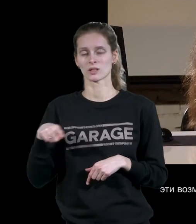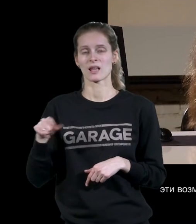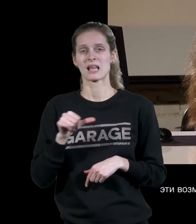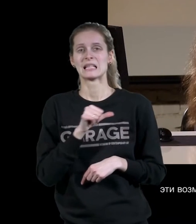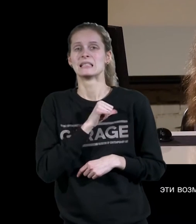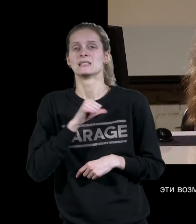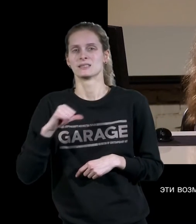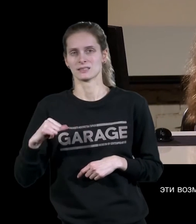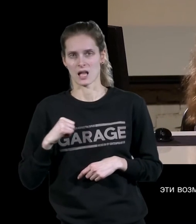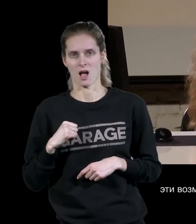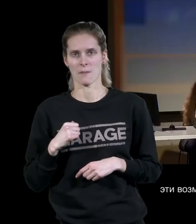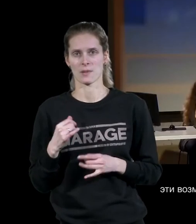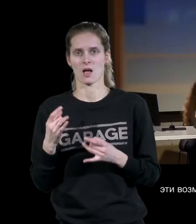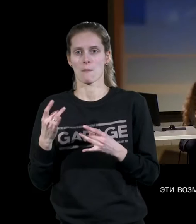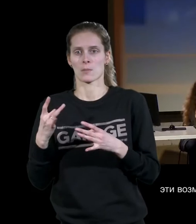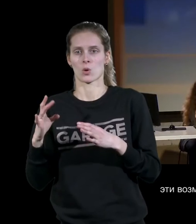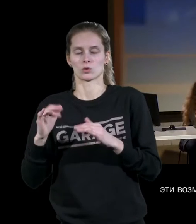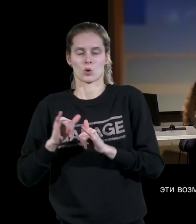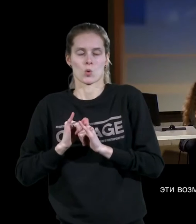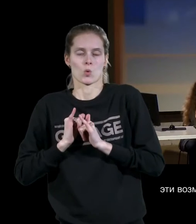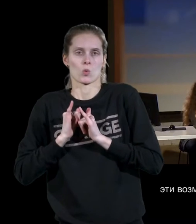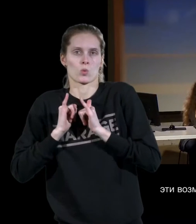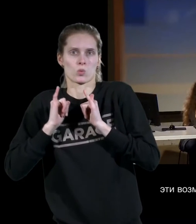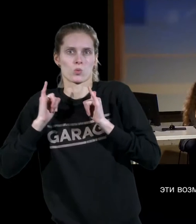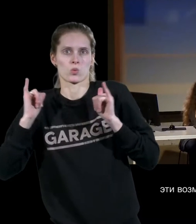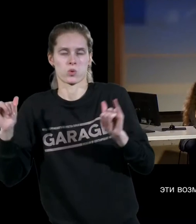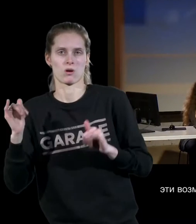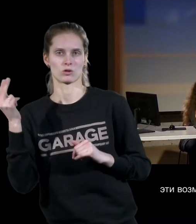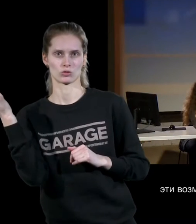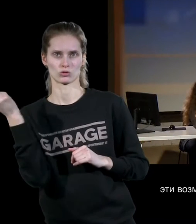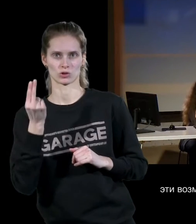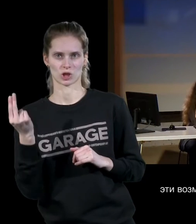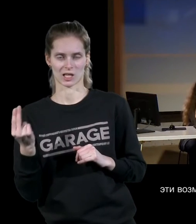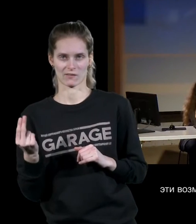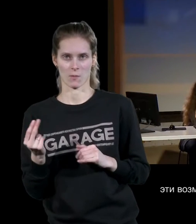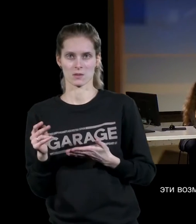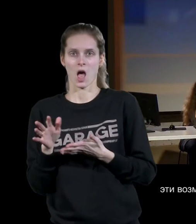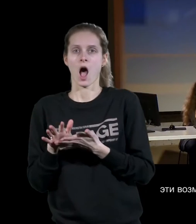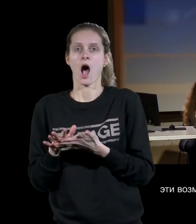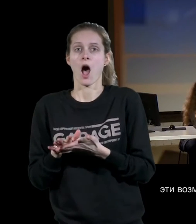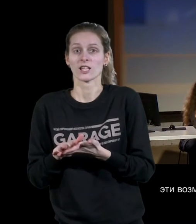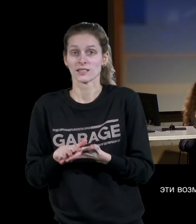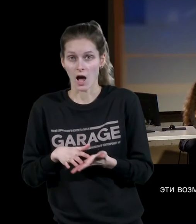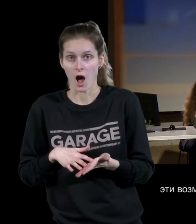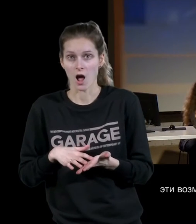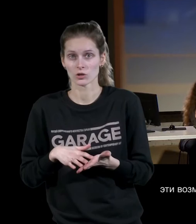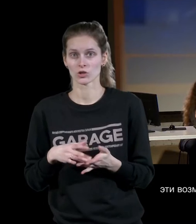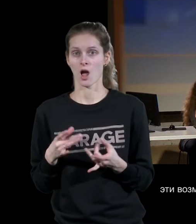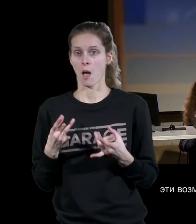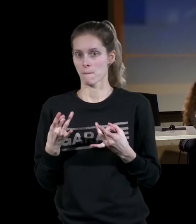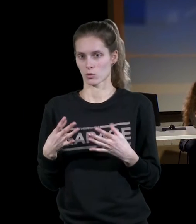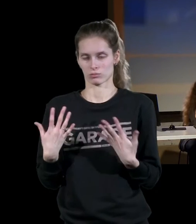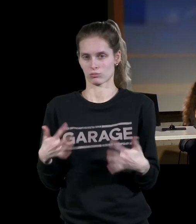доводят до предела. Дальше после этого в живописи делать, в чистой живописи делать